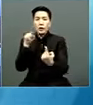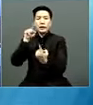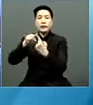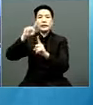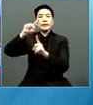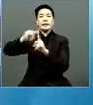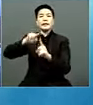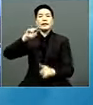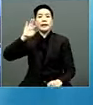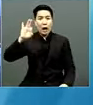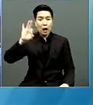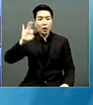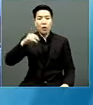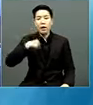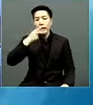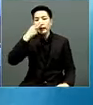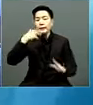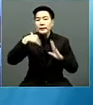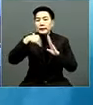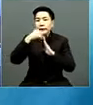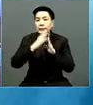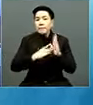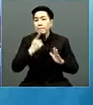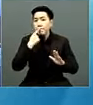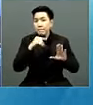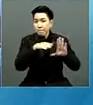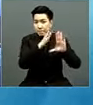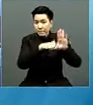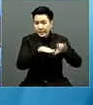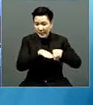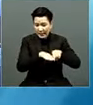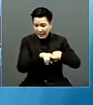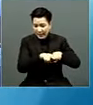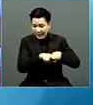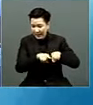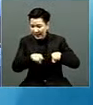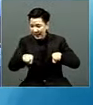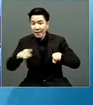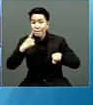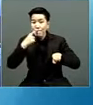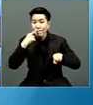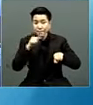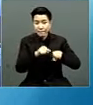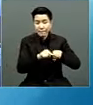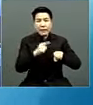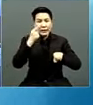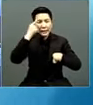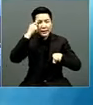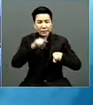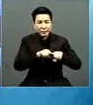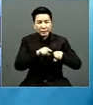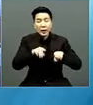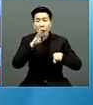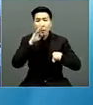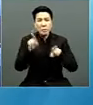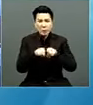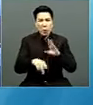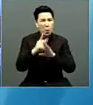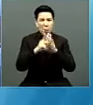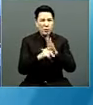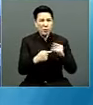เส้นกราฟสีแดงนะครับซึ่งเป็นการคาดการเนี่ยนะครับของจ